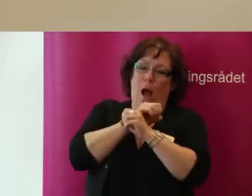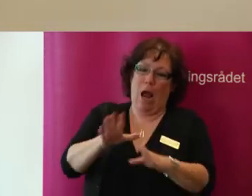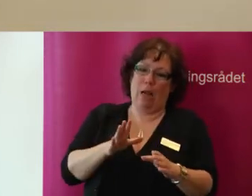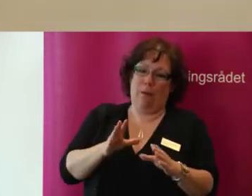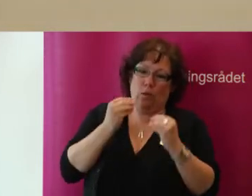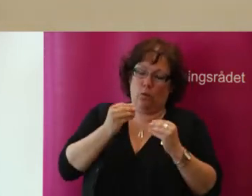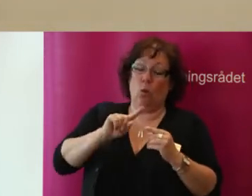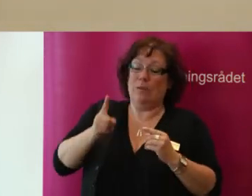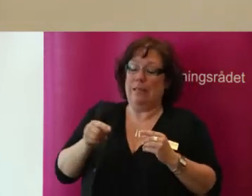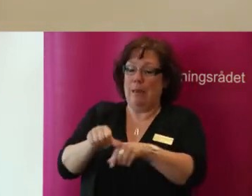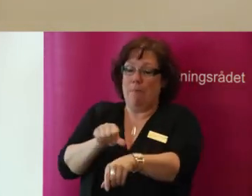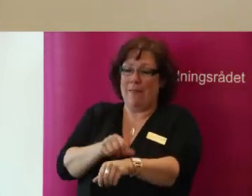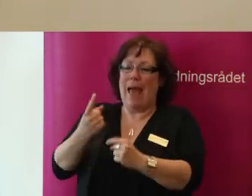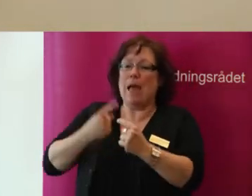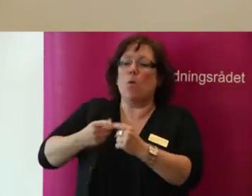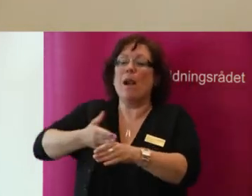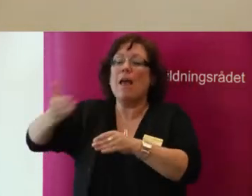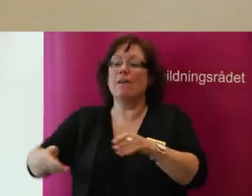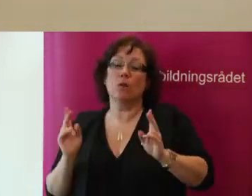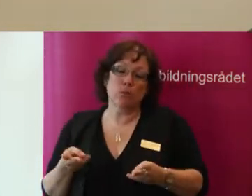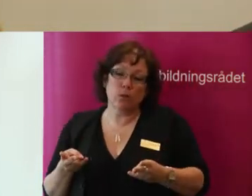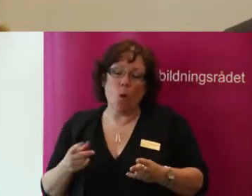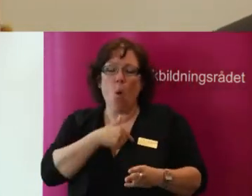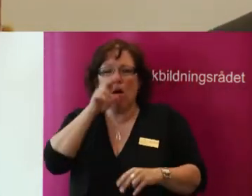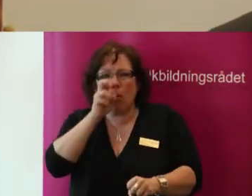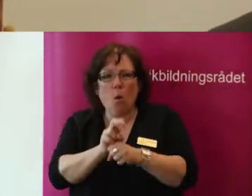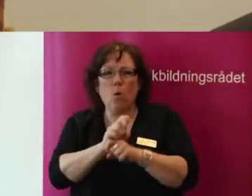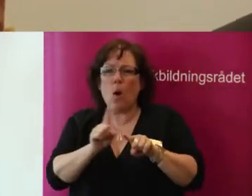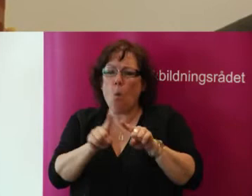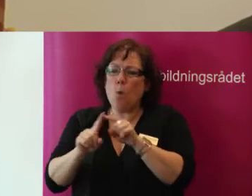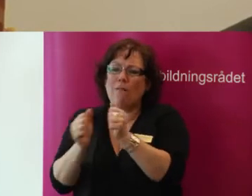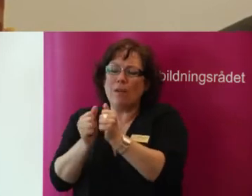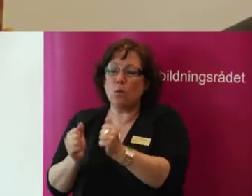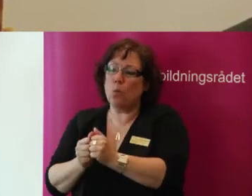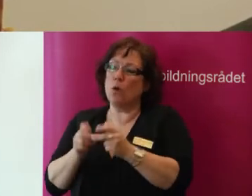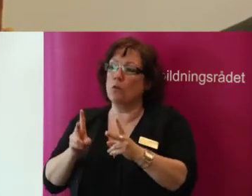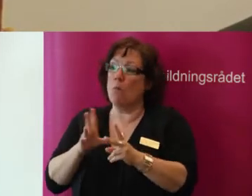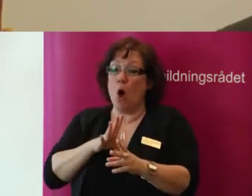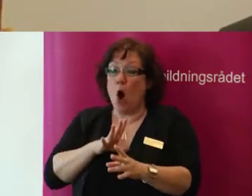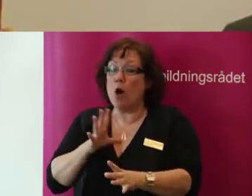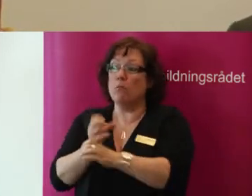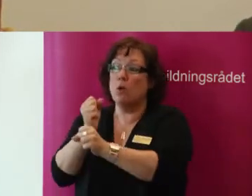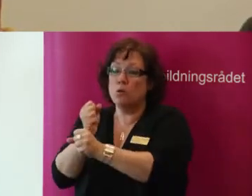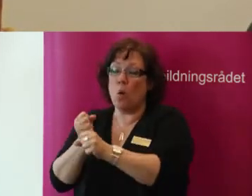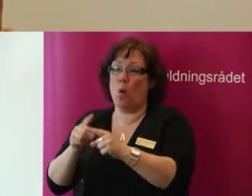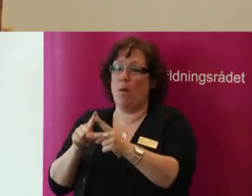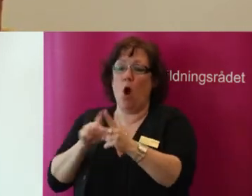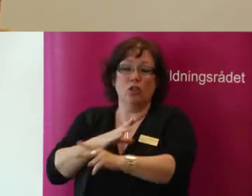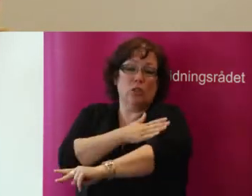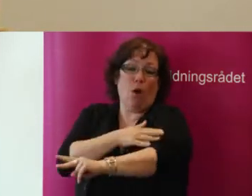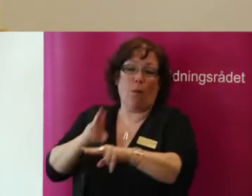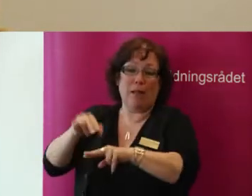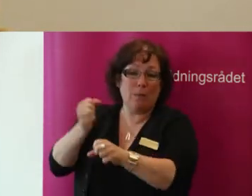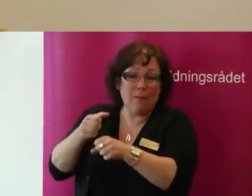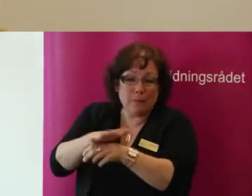ett år efter. Och tittat på faktorer som etablerad på arbetsmarknad, svag ställning på arbetsmarknad,